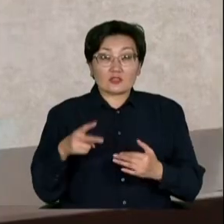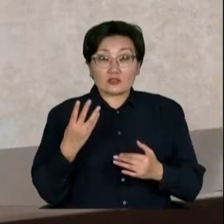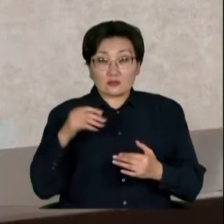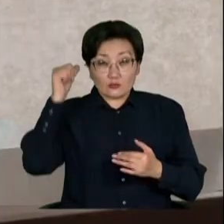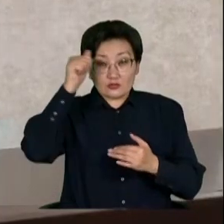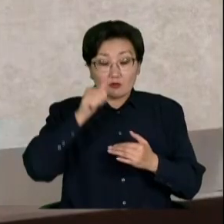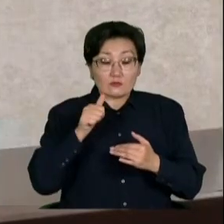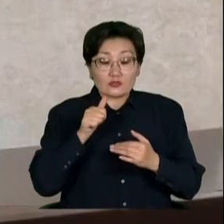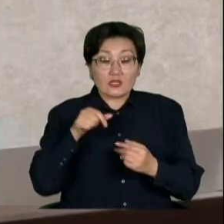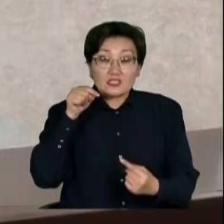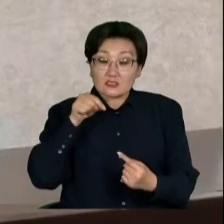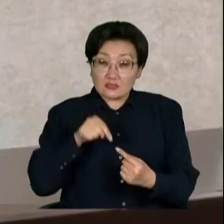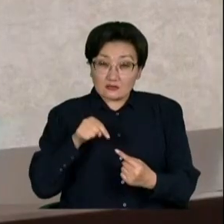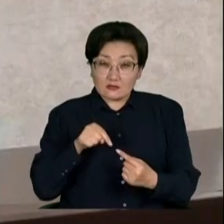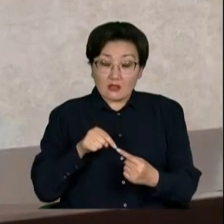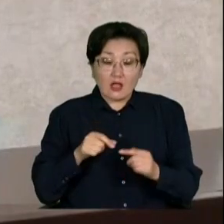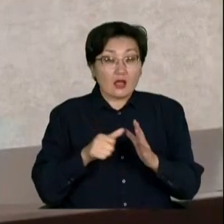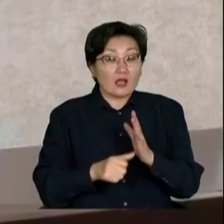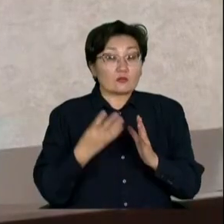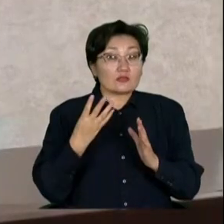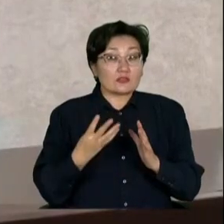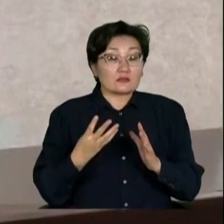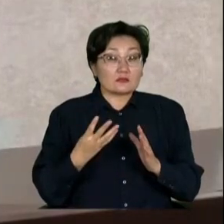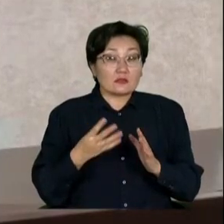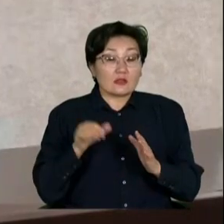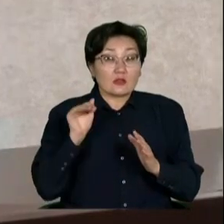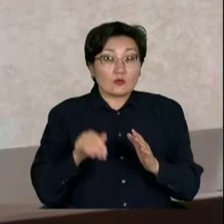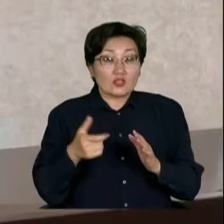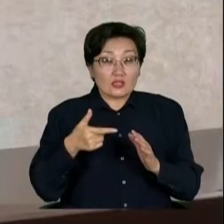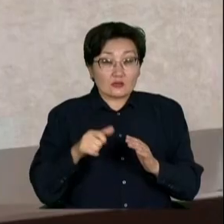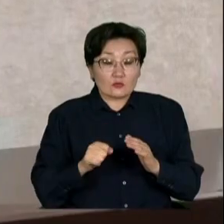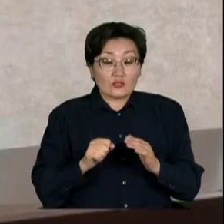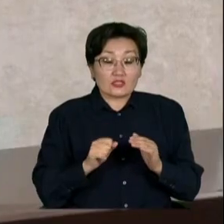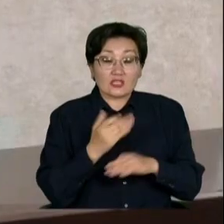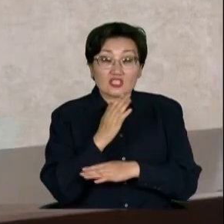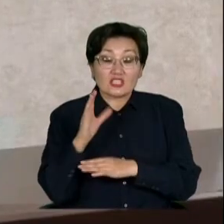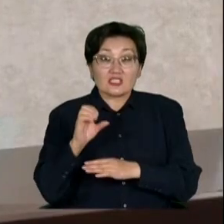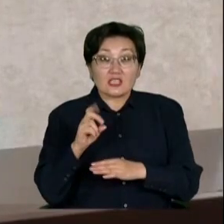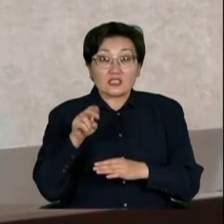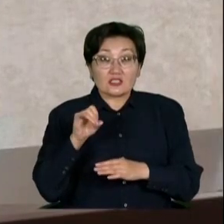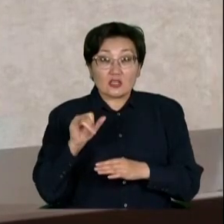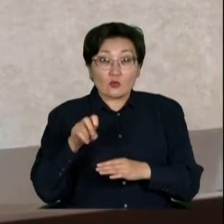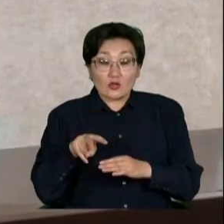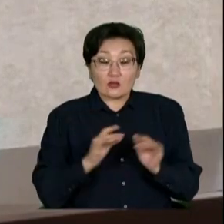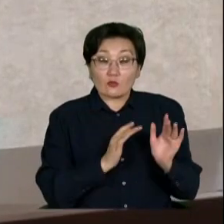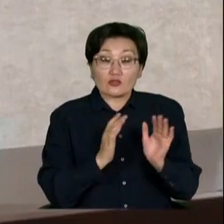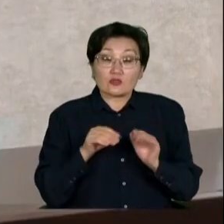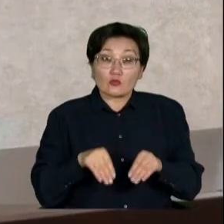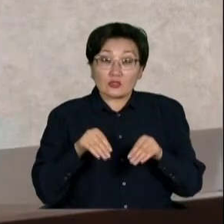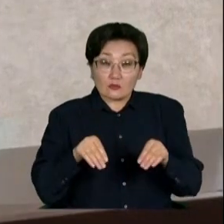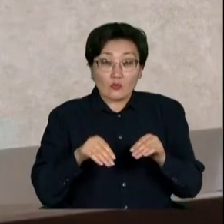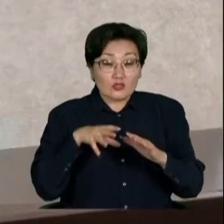2024 жылы бойынша 64 мың гектар сексеулі отырғызылды. Соның ішінде